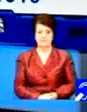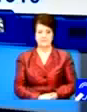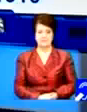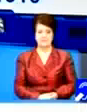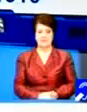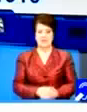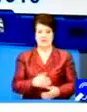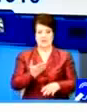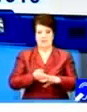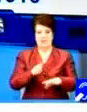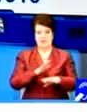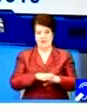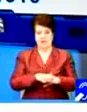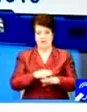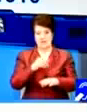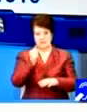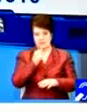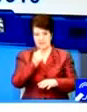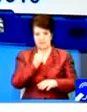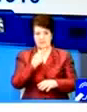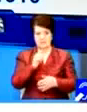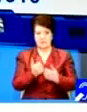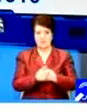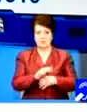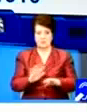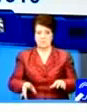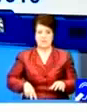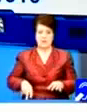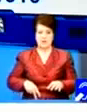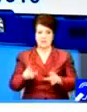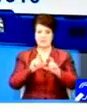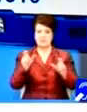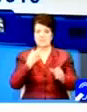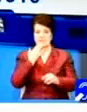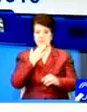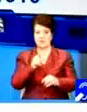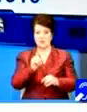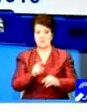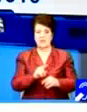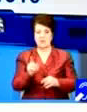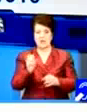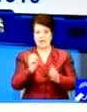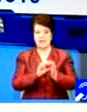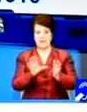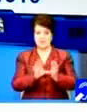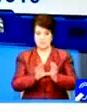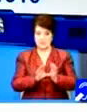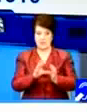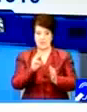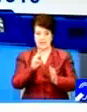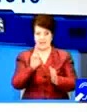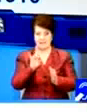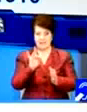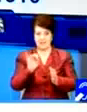De la Andrei la primăria Chișinău, Octavian Lungu a schimbat fotoliul de director al Agenției Naționale pentru Reglementare în Energetică pe cel de șef